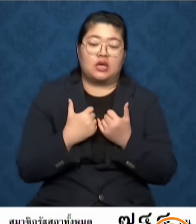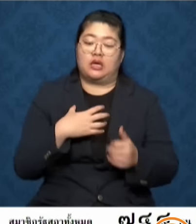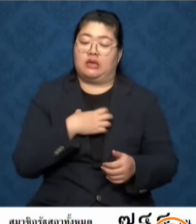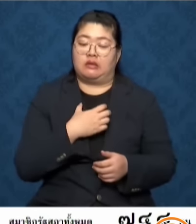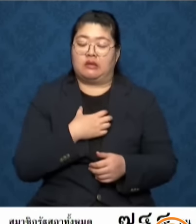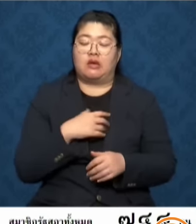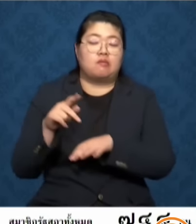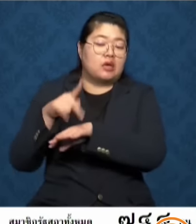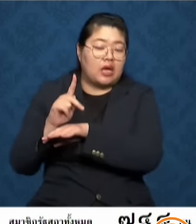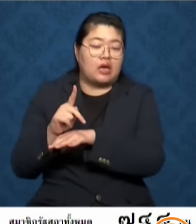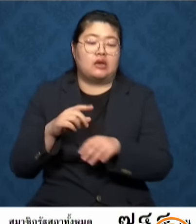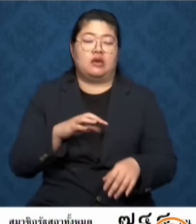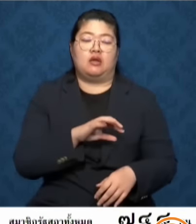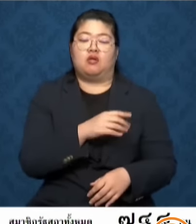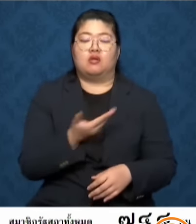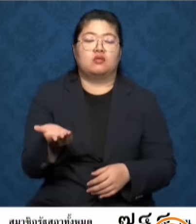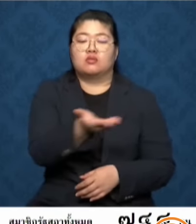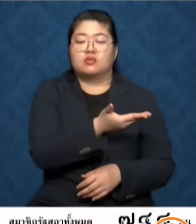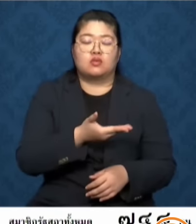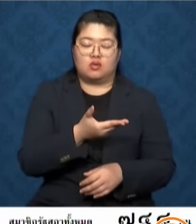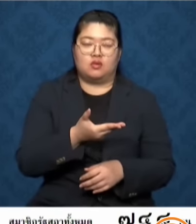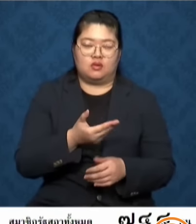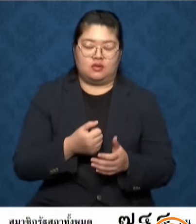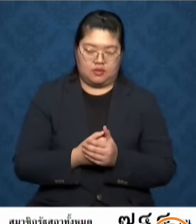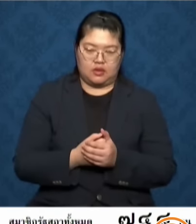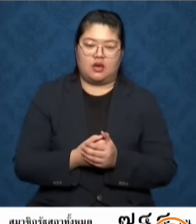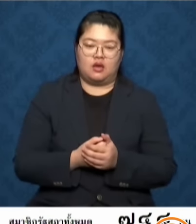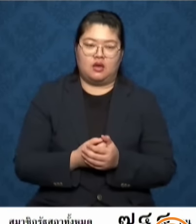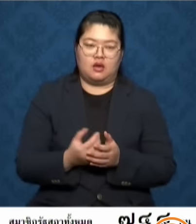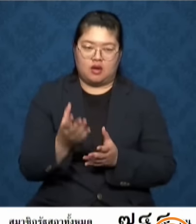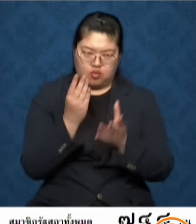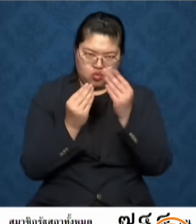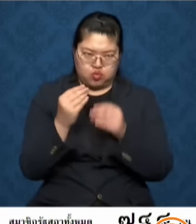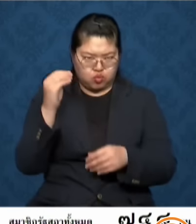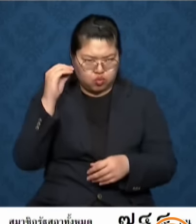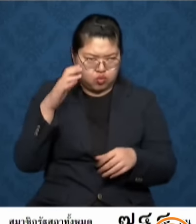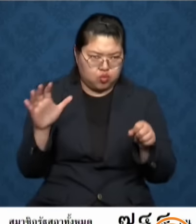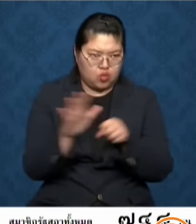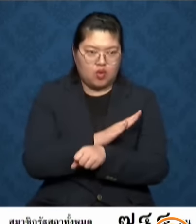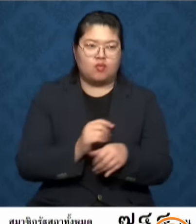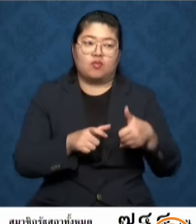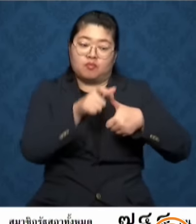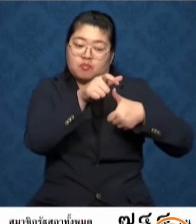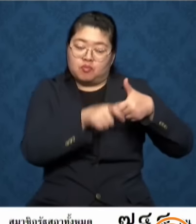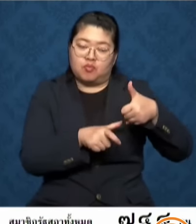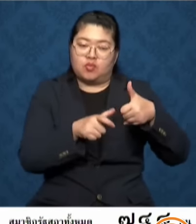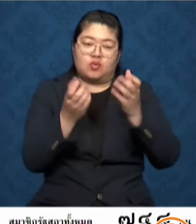เพื่สมาชิไดเหข้อมูยครบท้วนผมกข emotional esp behind me